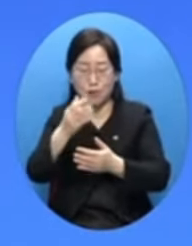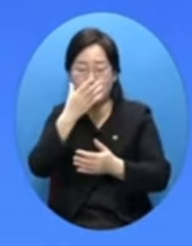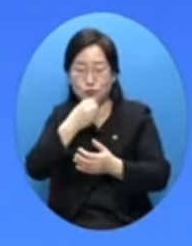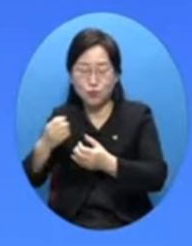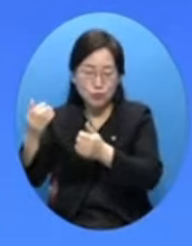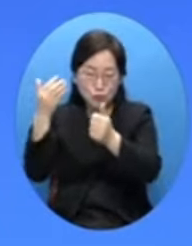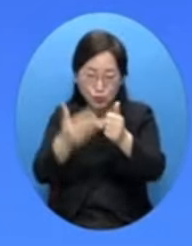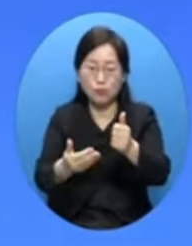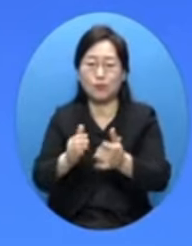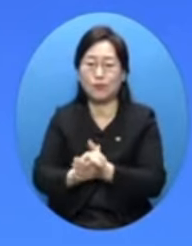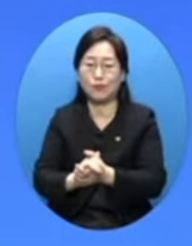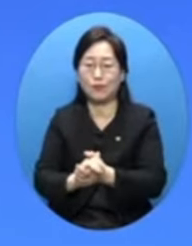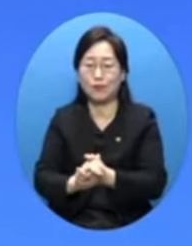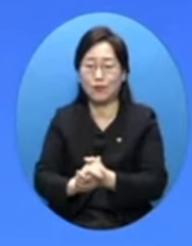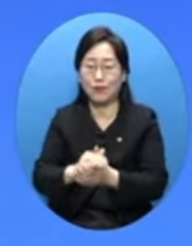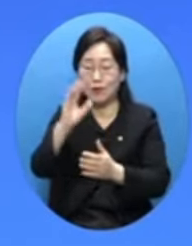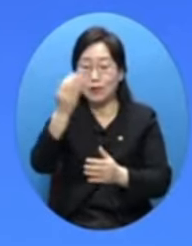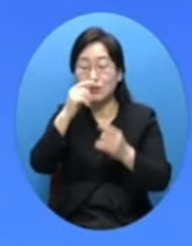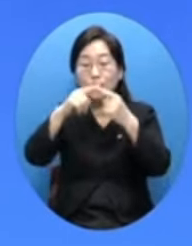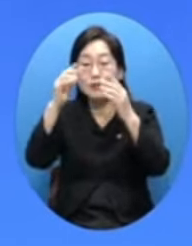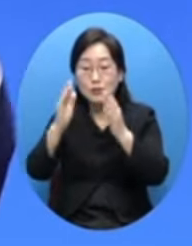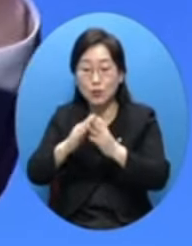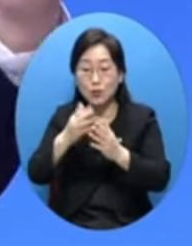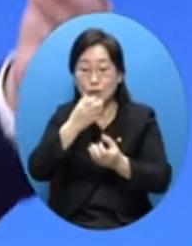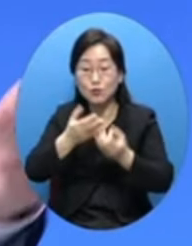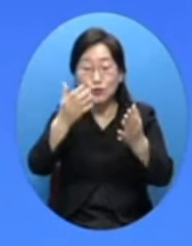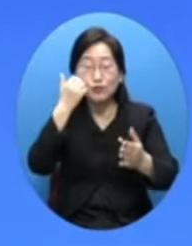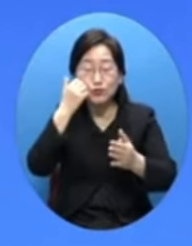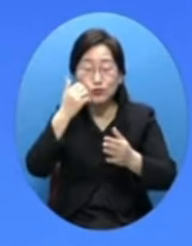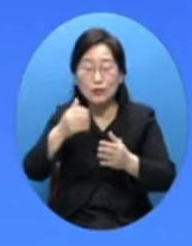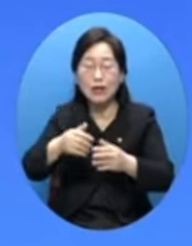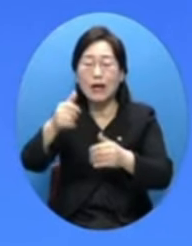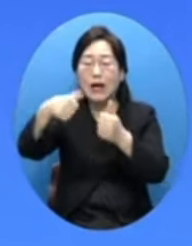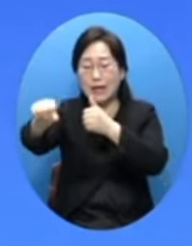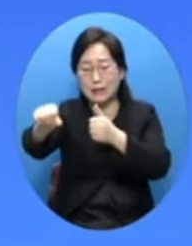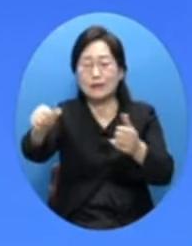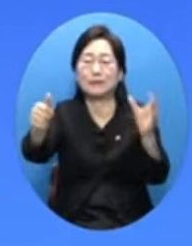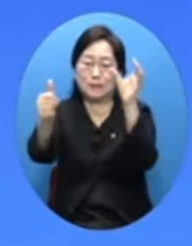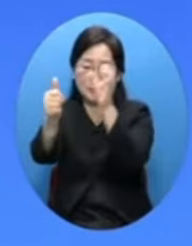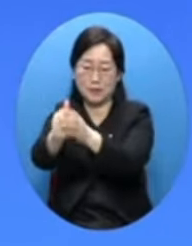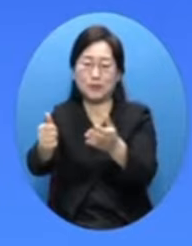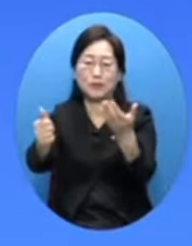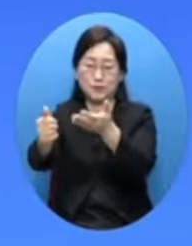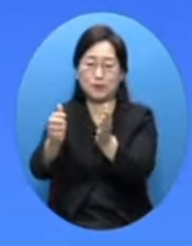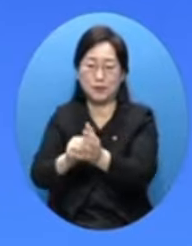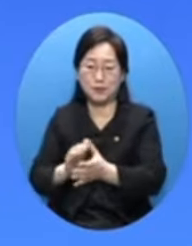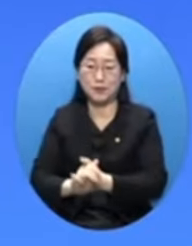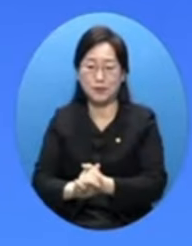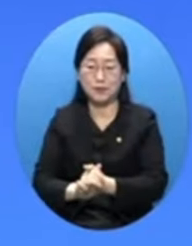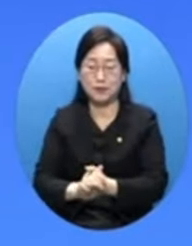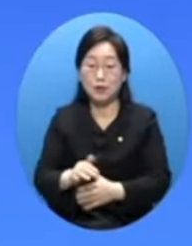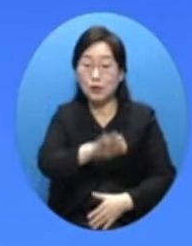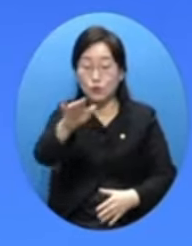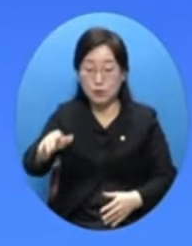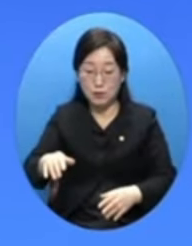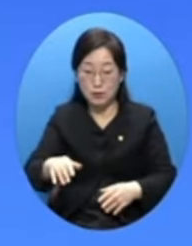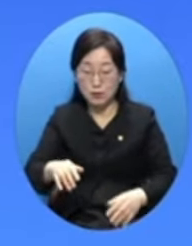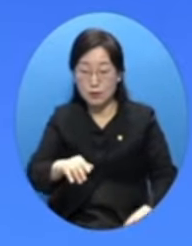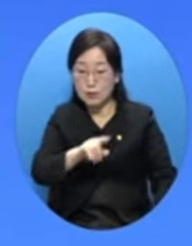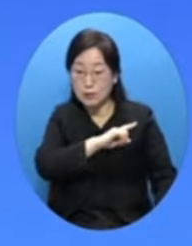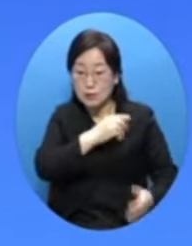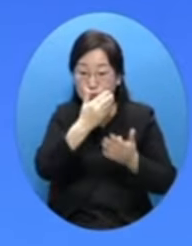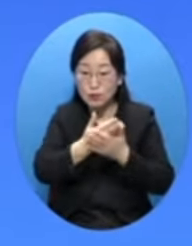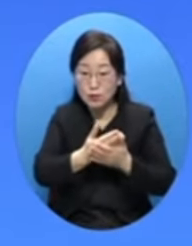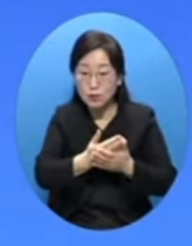부어주셨습니다 그리고 성전 짓는 축복은 그 아들 솔로몬이 갖게 되었는데 우리의 헌신에서 중요한